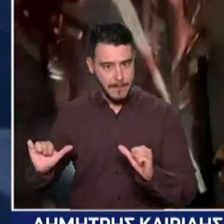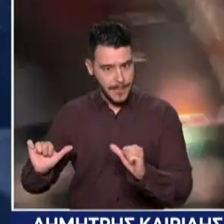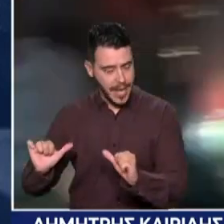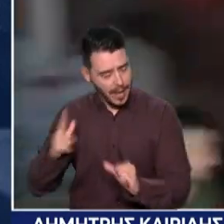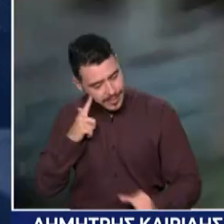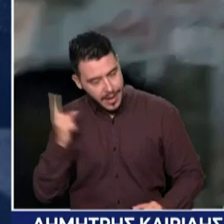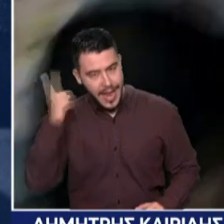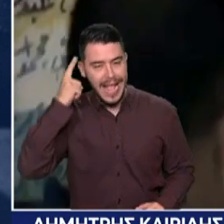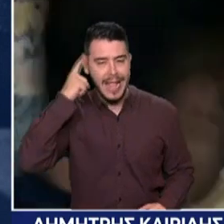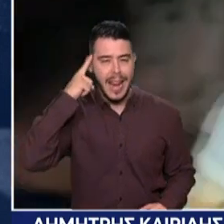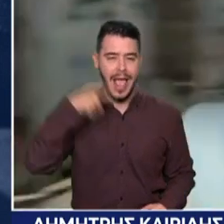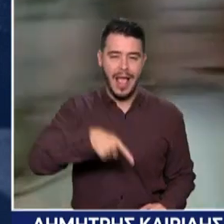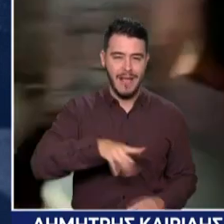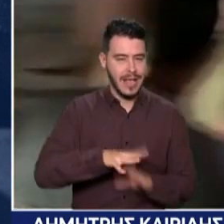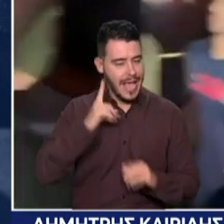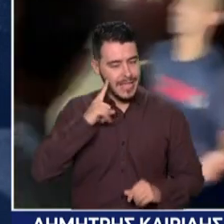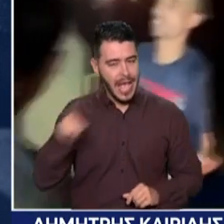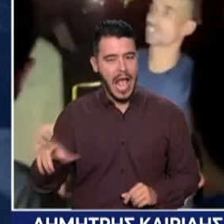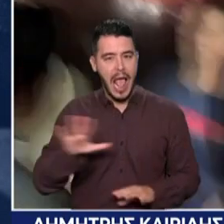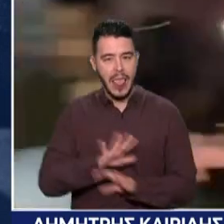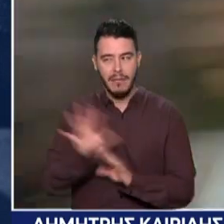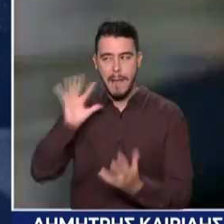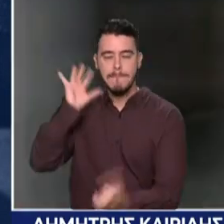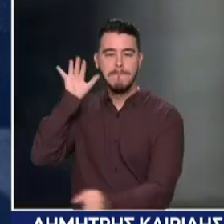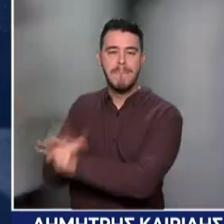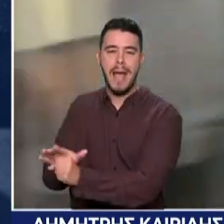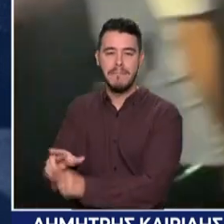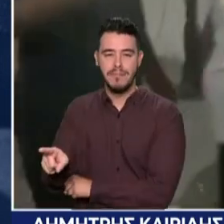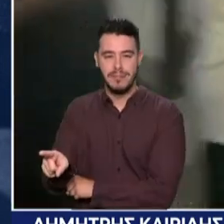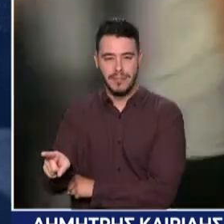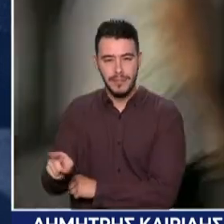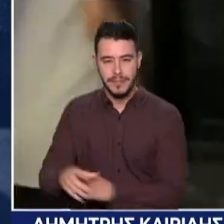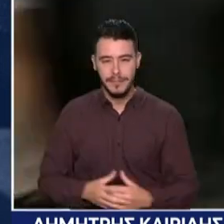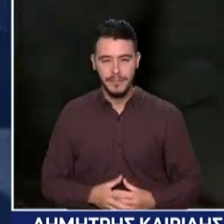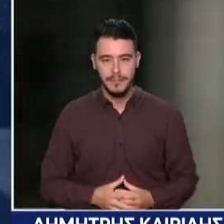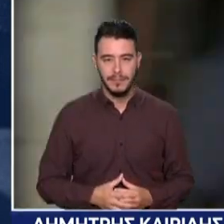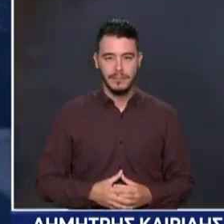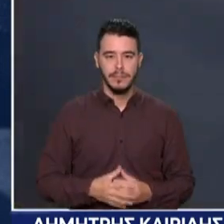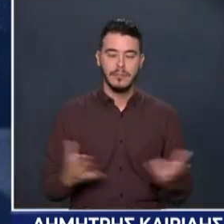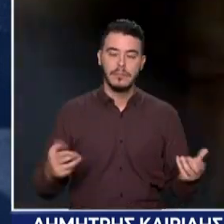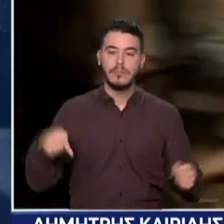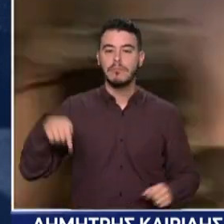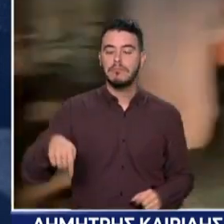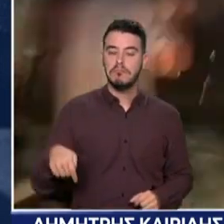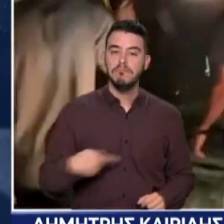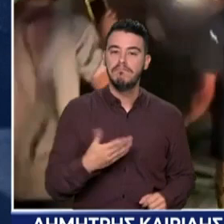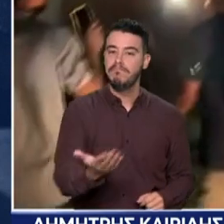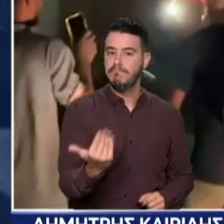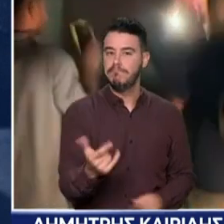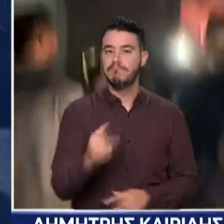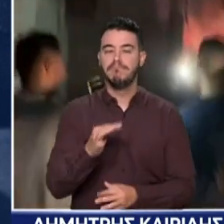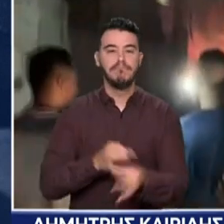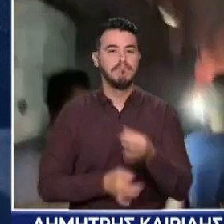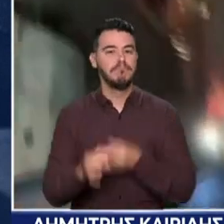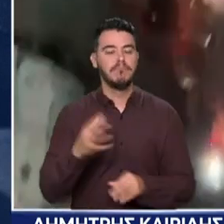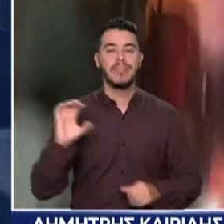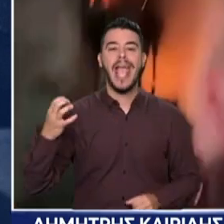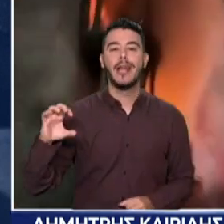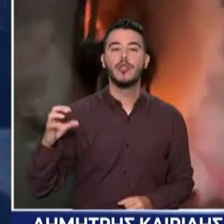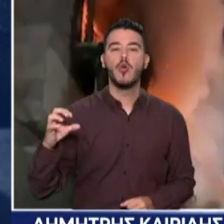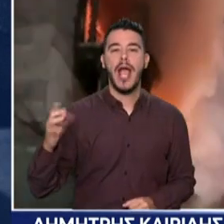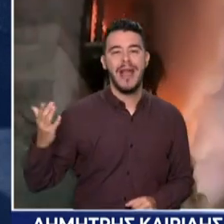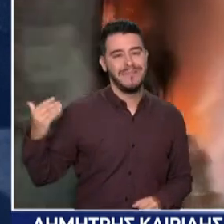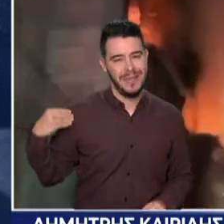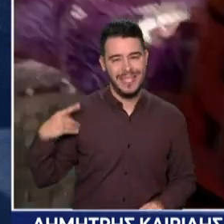ότι δεν υπήρχε καμία άλλη διέξοδος. Τώρα, θέλω να μας πείτε μια σκέψη σας, ένα σχόλιο σας για τον Ερντογάν. Τις δηλώσεις που